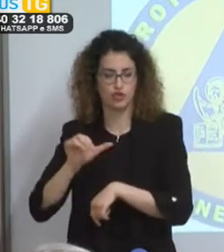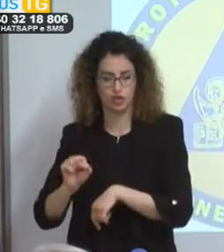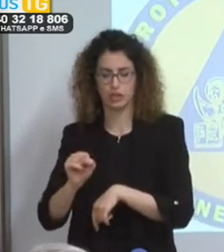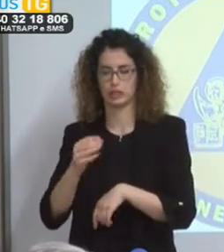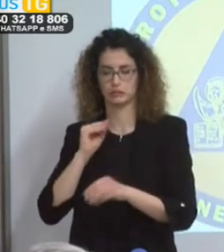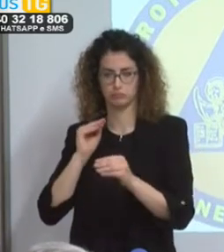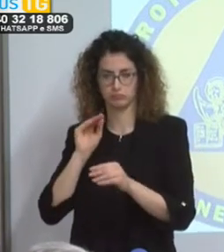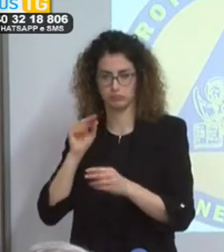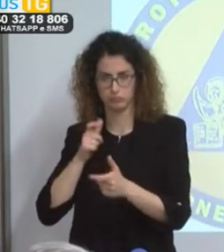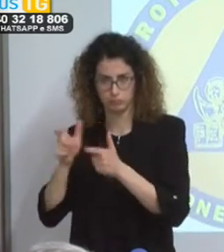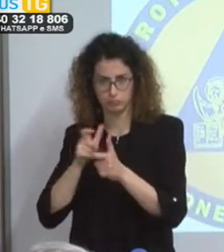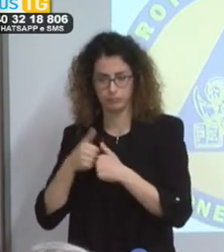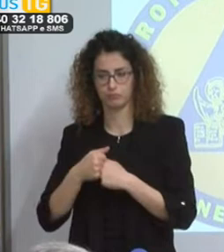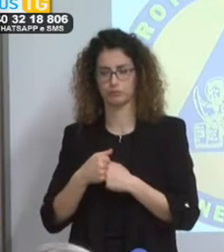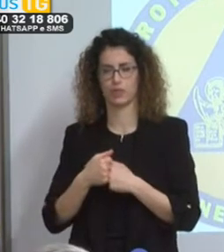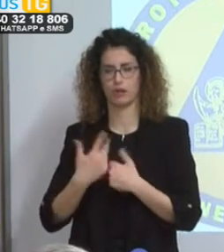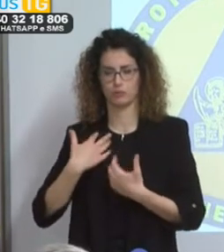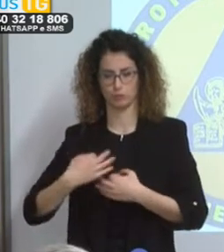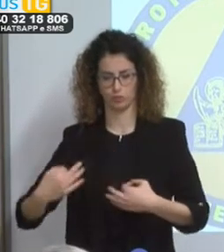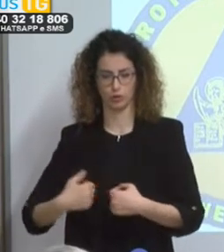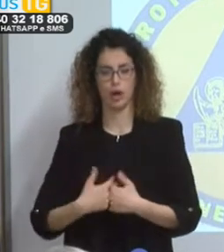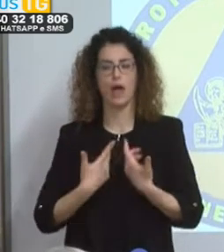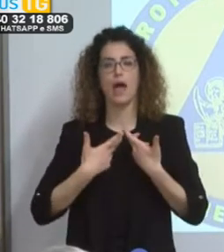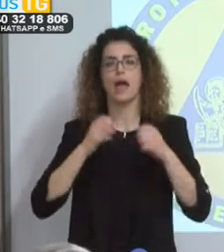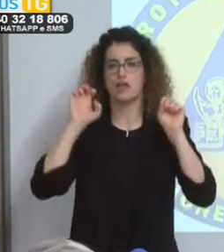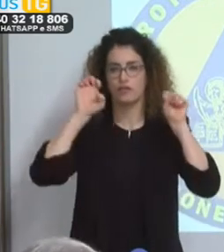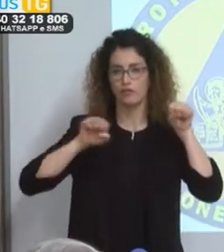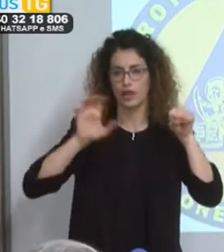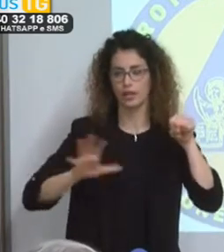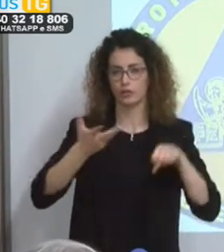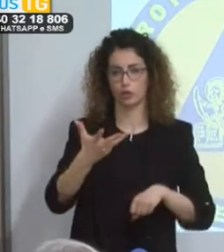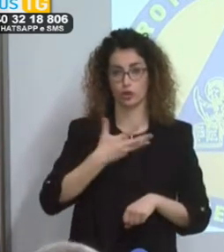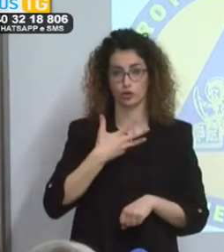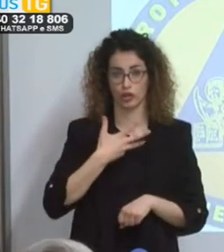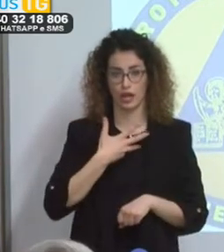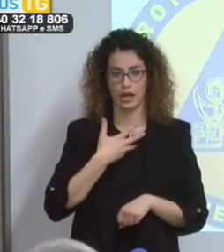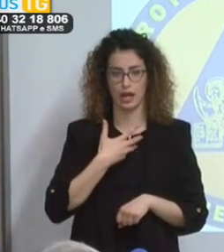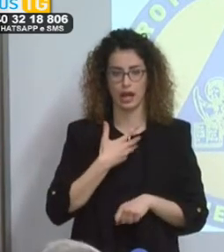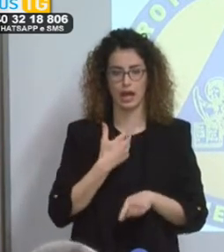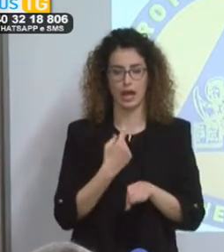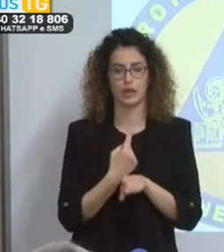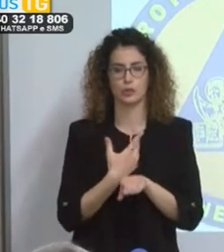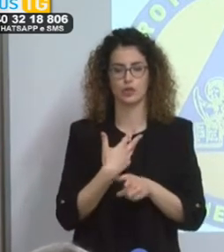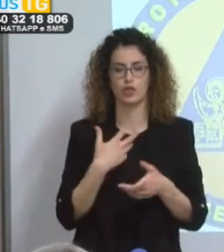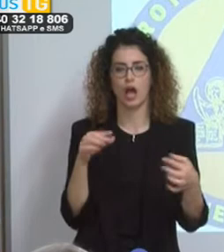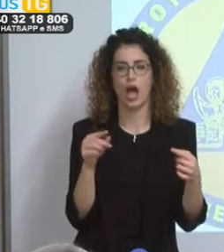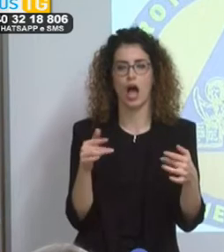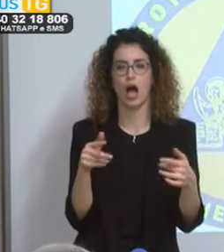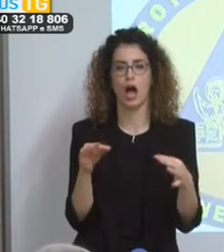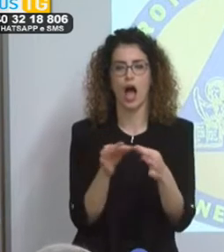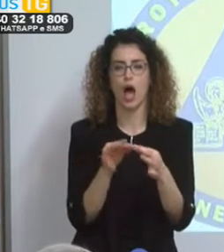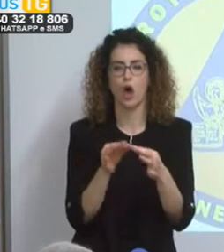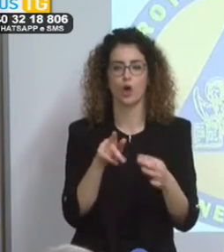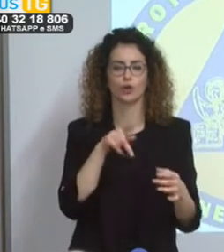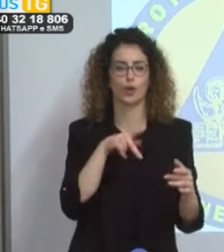pezzo questa roba qui. E il Veneto c'è, però considerate che poi di mezzo c'è un accordo tra privati. Ci può essere,